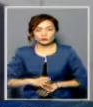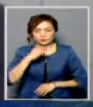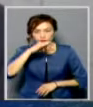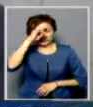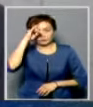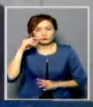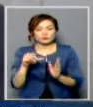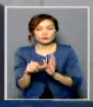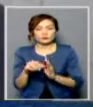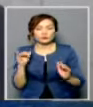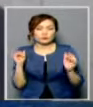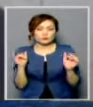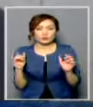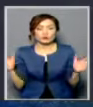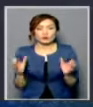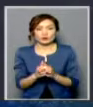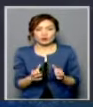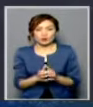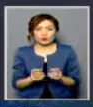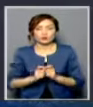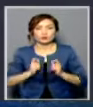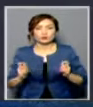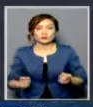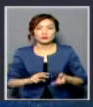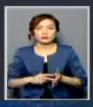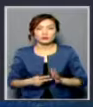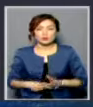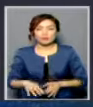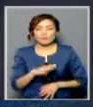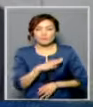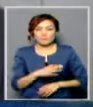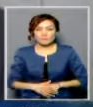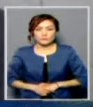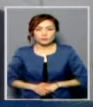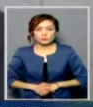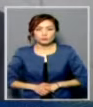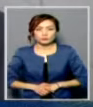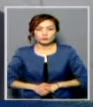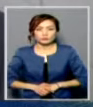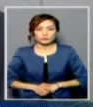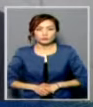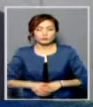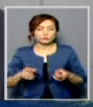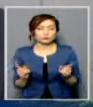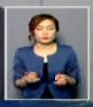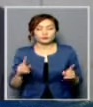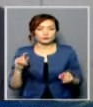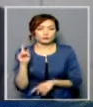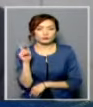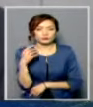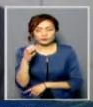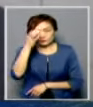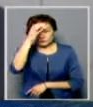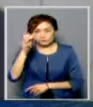Қазақстанда 6 университеттің филиалын ашуды көздеп отыр. Олар нағыз дамыған,